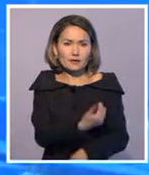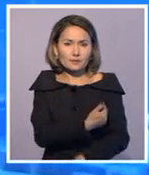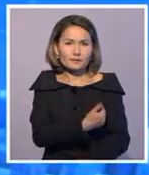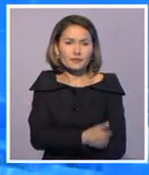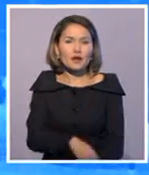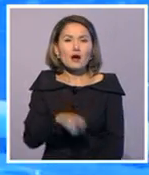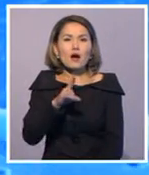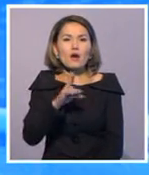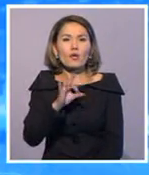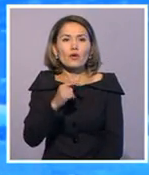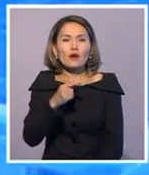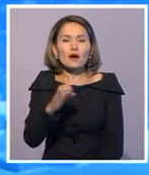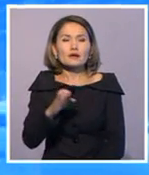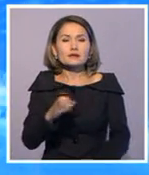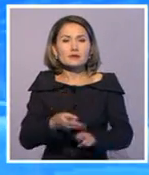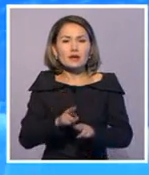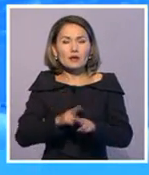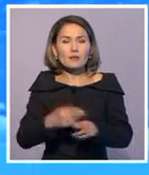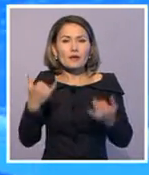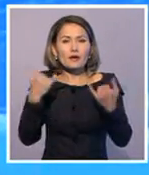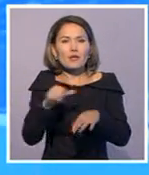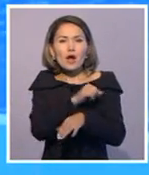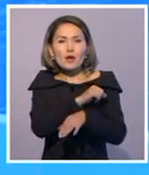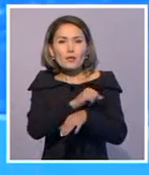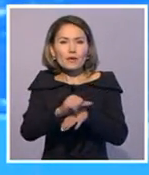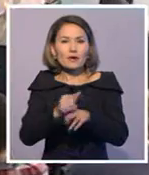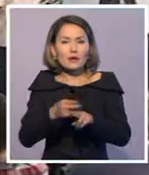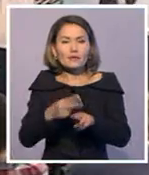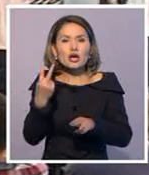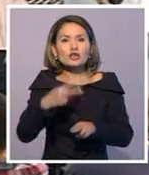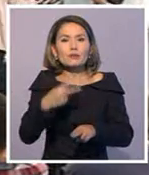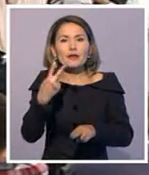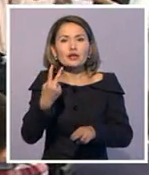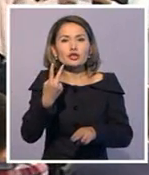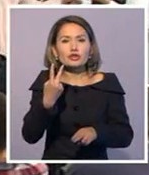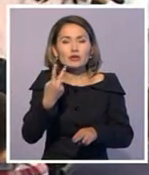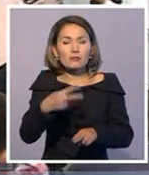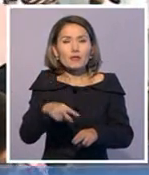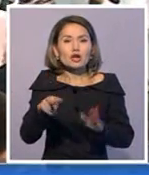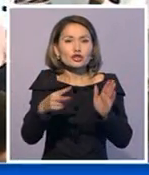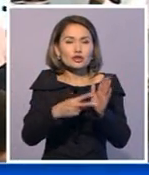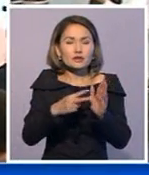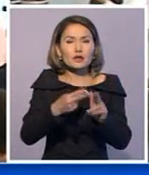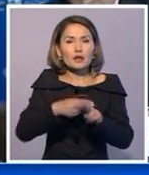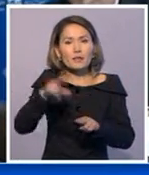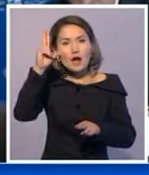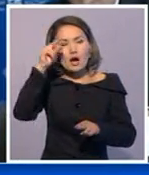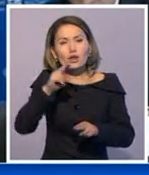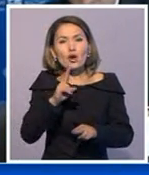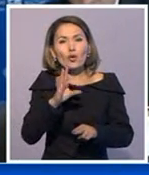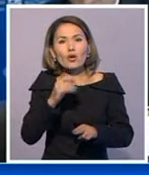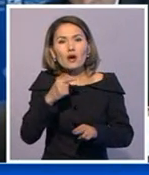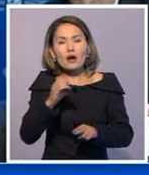аймақтары Қорғас арқылы Жібек жолы бойымен, осындай атаумен Қазанның 22-27 аралығында Қорғас шекара маңы ынтымақтастық